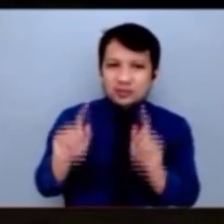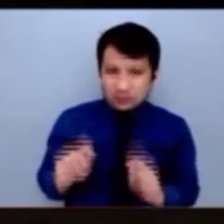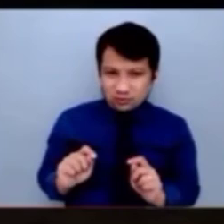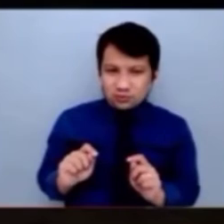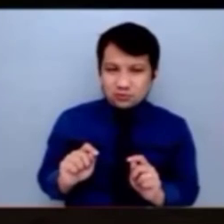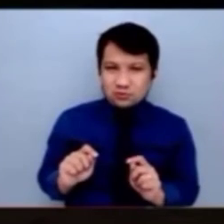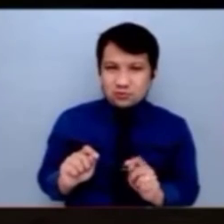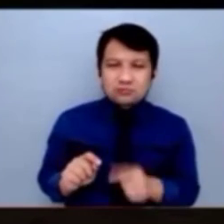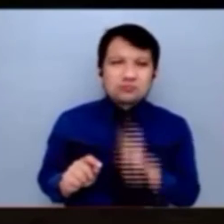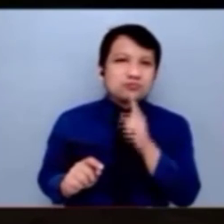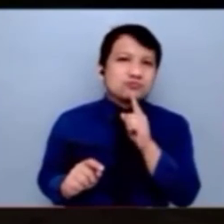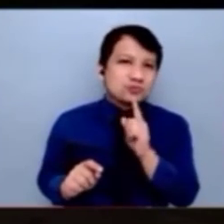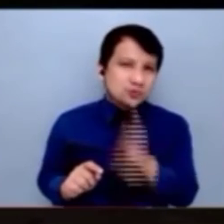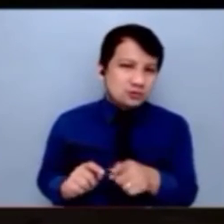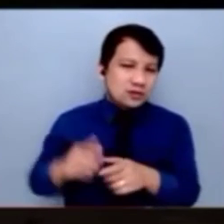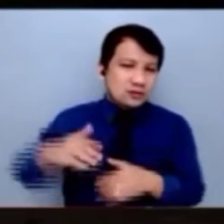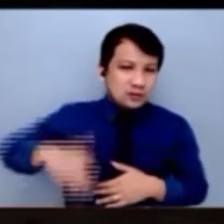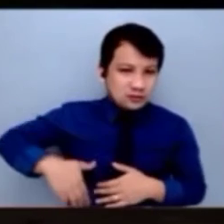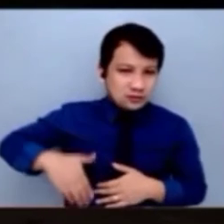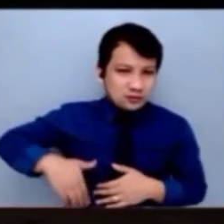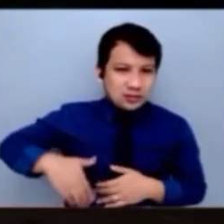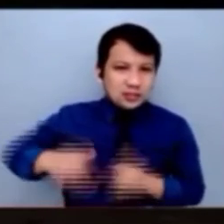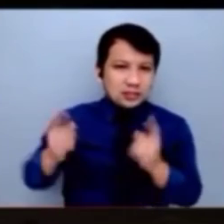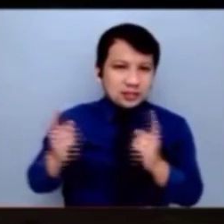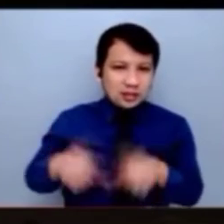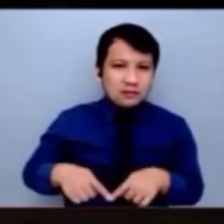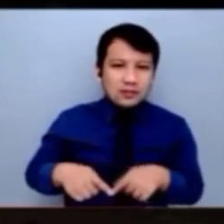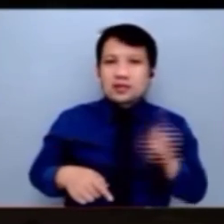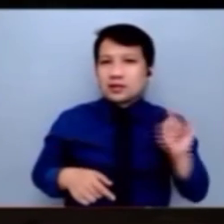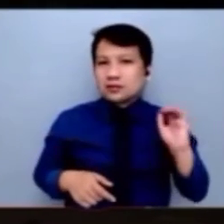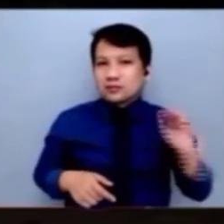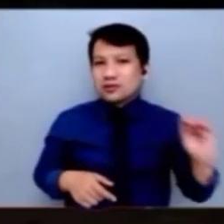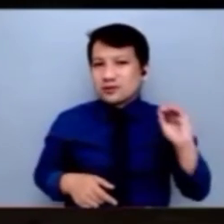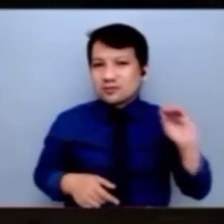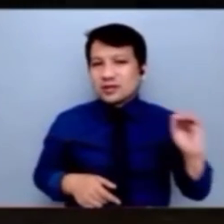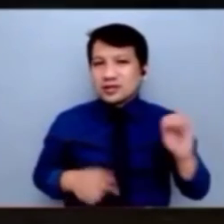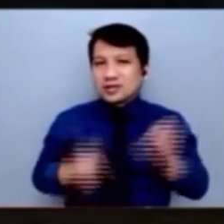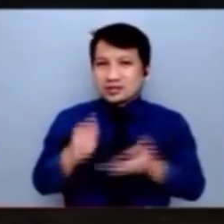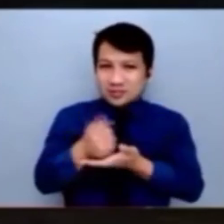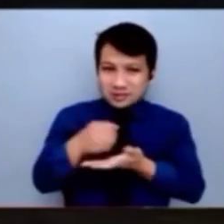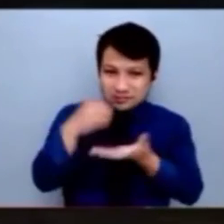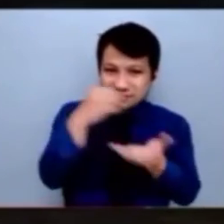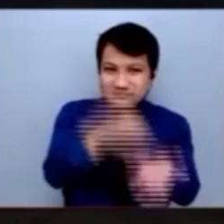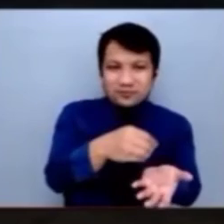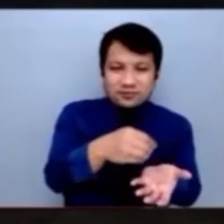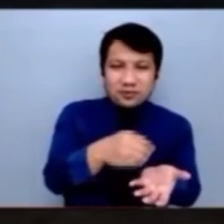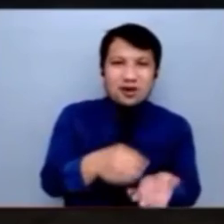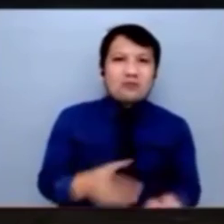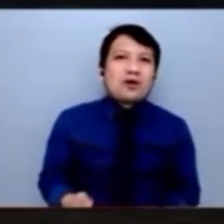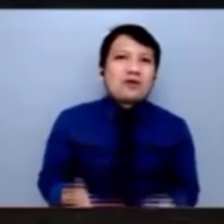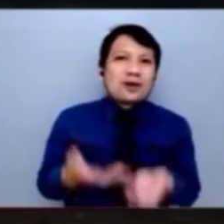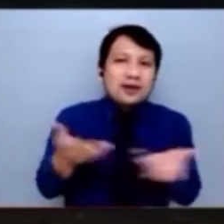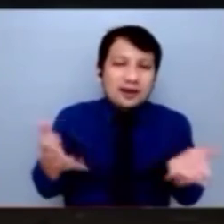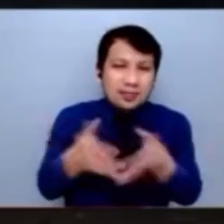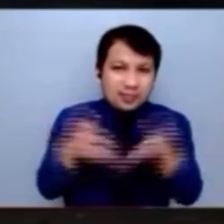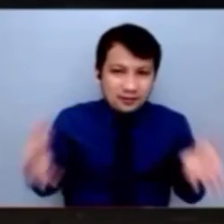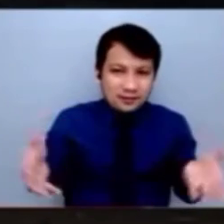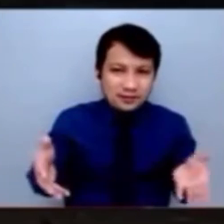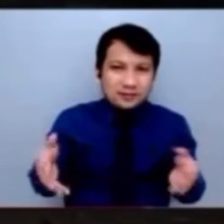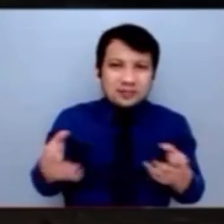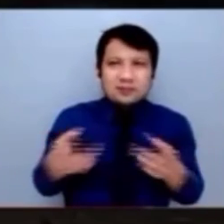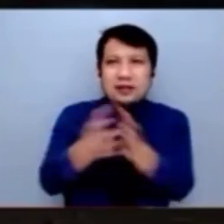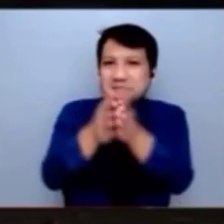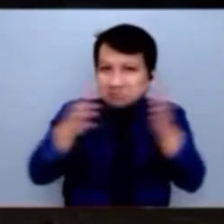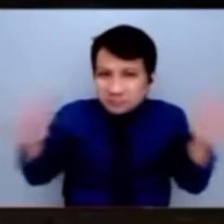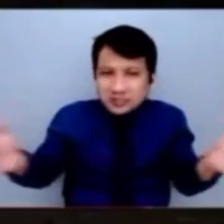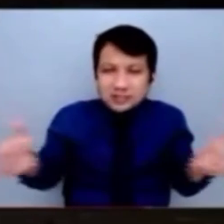meron ng delay na napupunta sa kanila yung mga ayuda, kasi nga ang sinasabi niya, ang laki-laki ng lungsod namin at